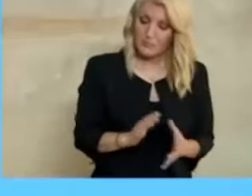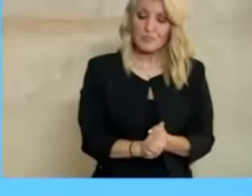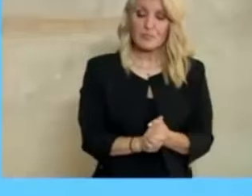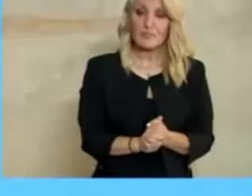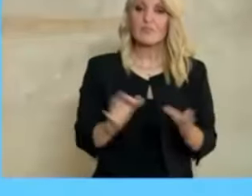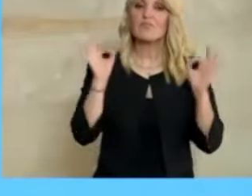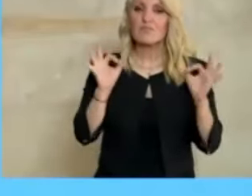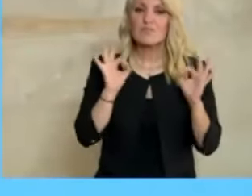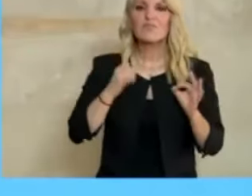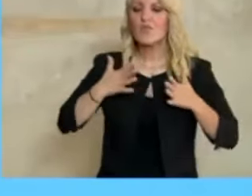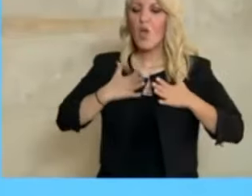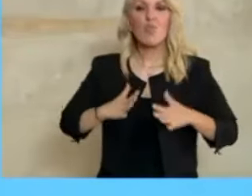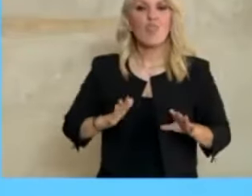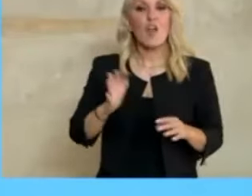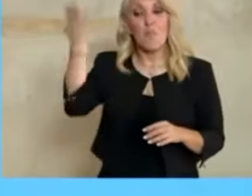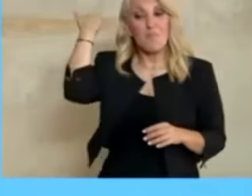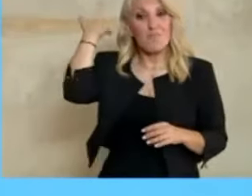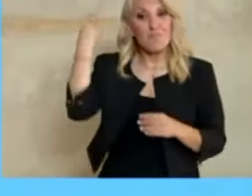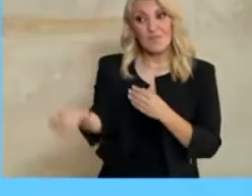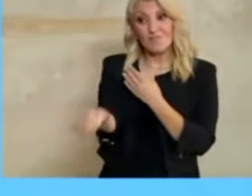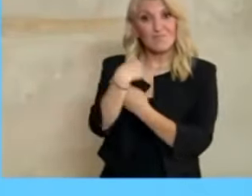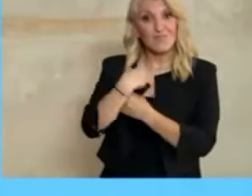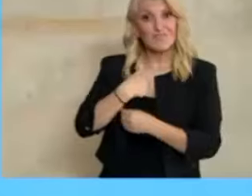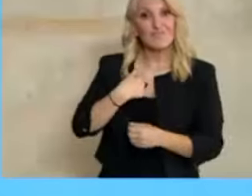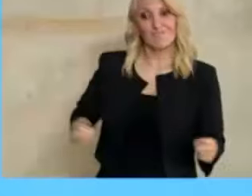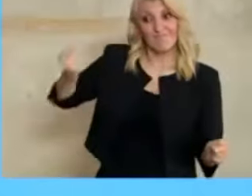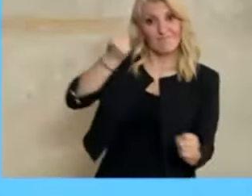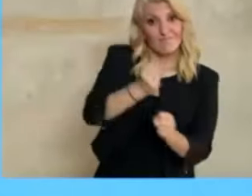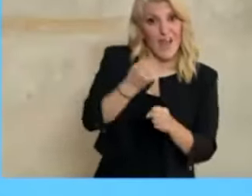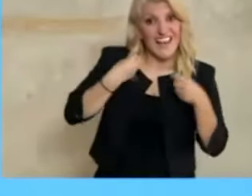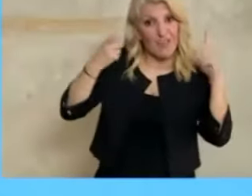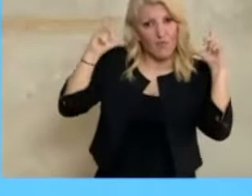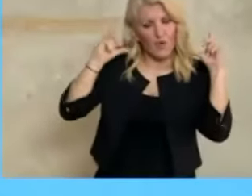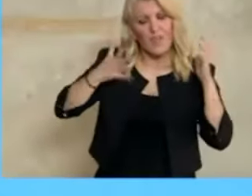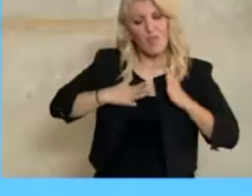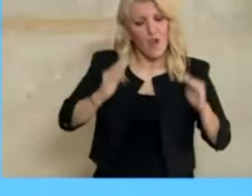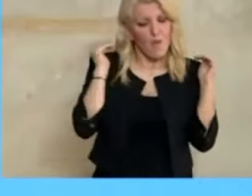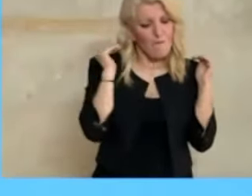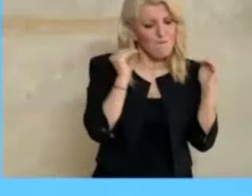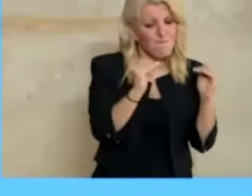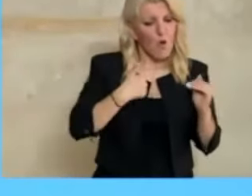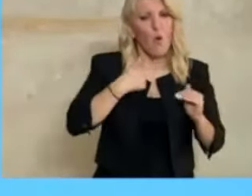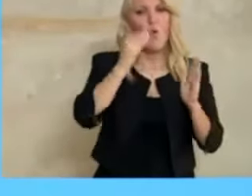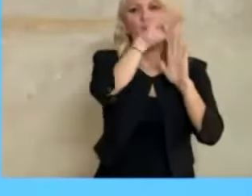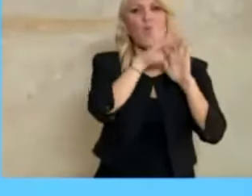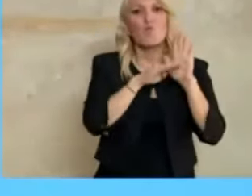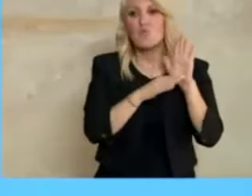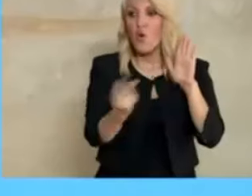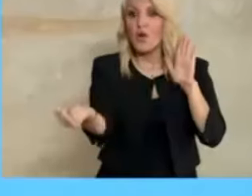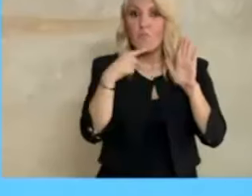την ισχυρή πολιτική νομιμοποίηση για να υλοποιήσει το πρόγραμμα για το οποίο εκλέχτηκε. Και είμαι σίγουρος ότι οι